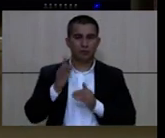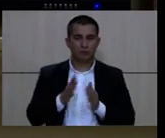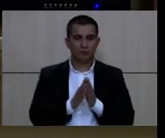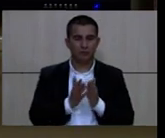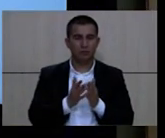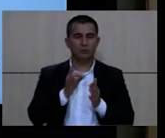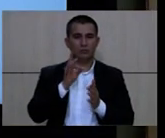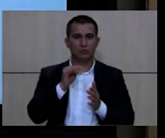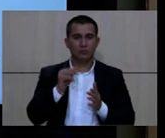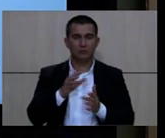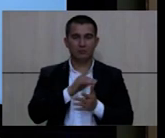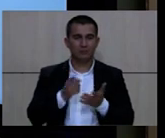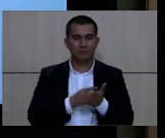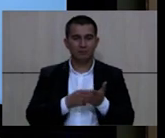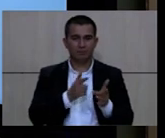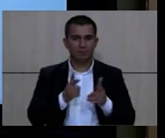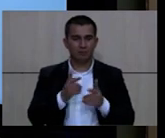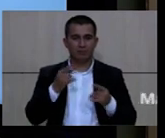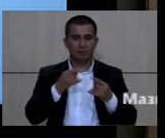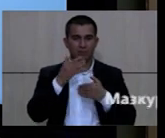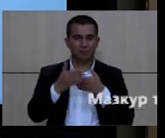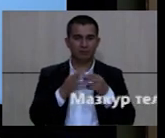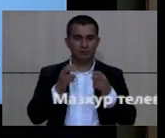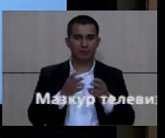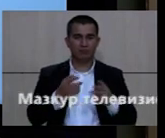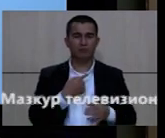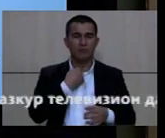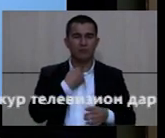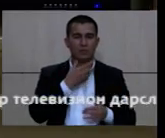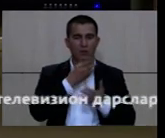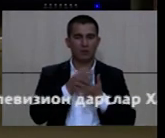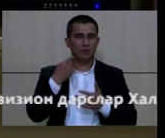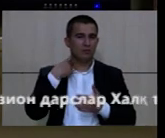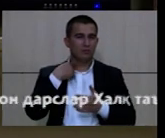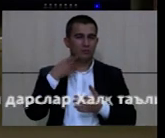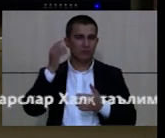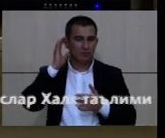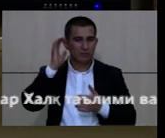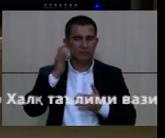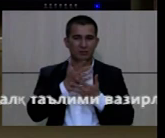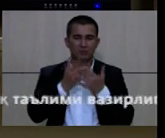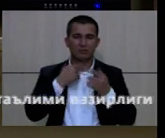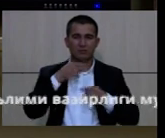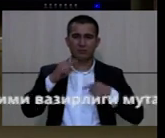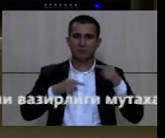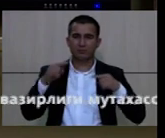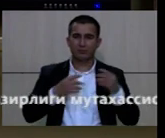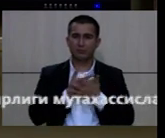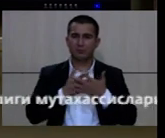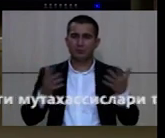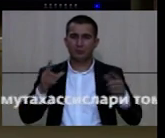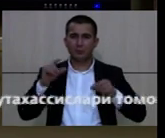Bugungi mavzuyimiz tovush kattaliklari. Aziz o'quvchilar, o'tgan darsda biz siz bilan tovush